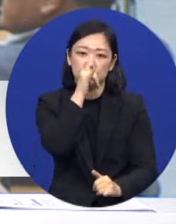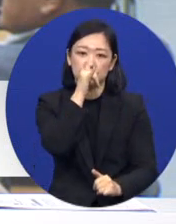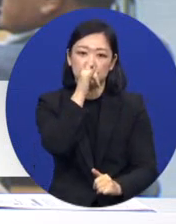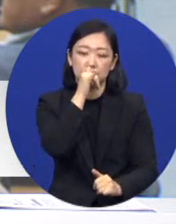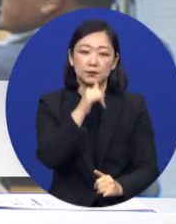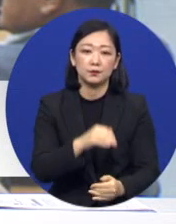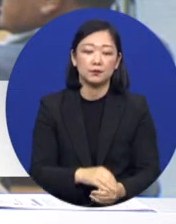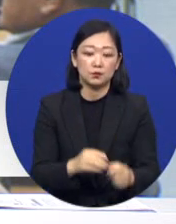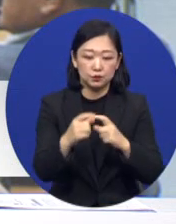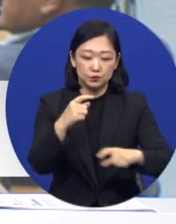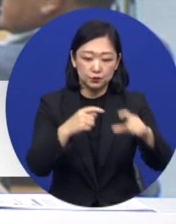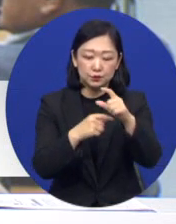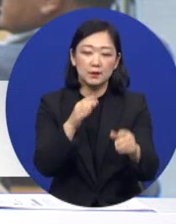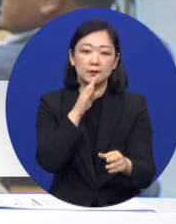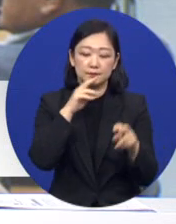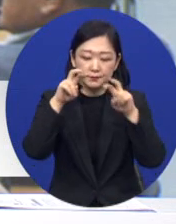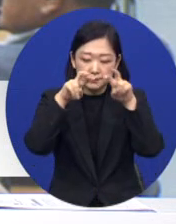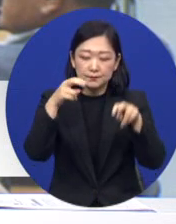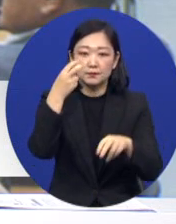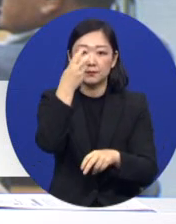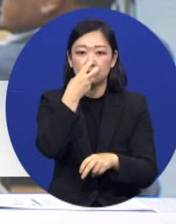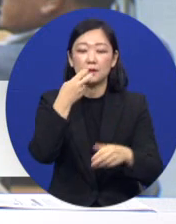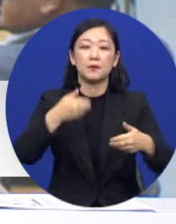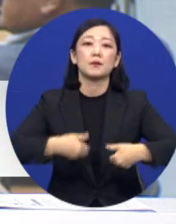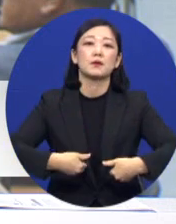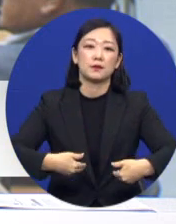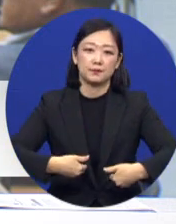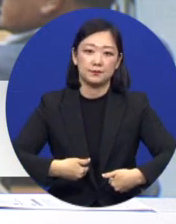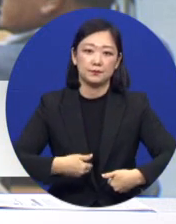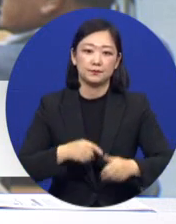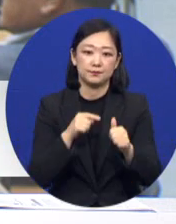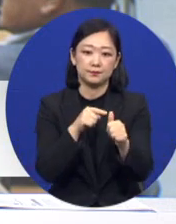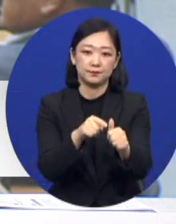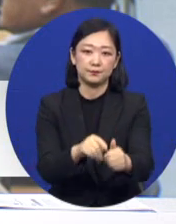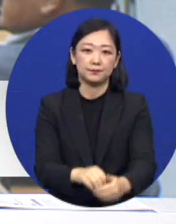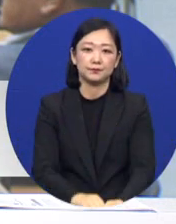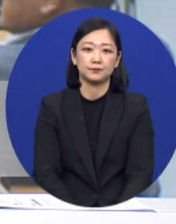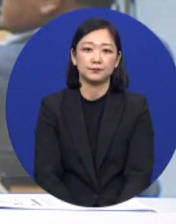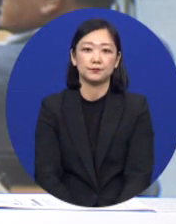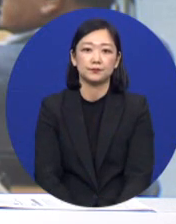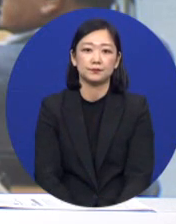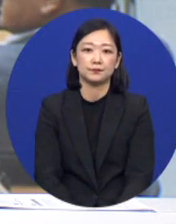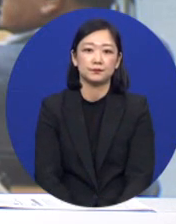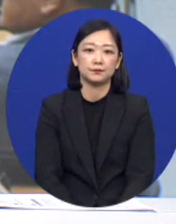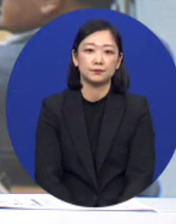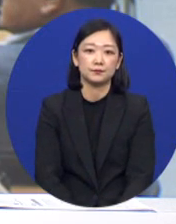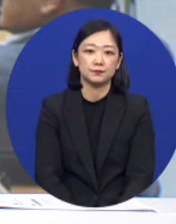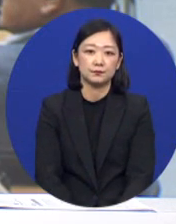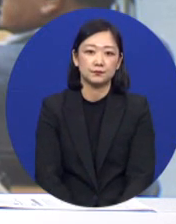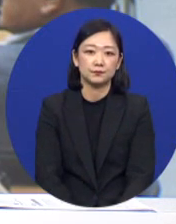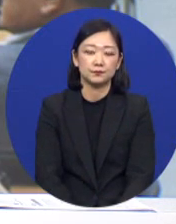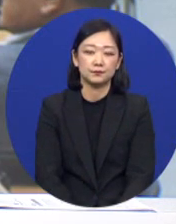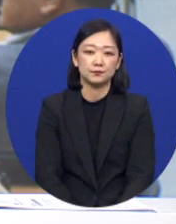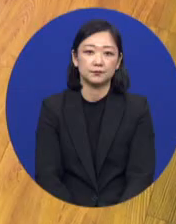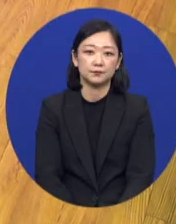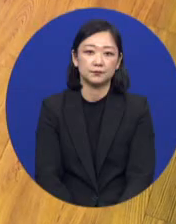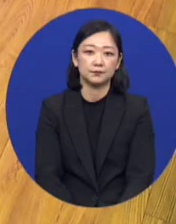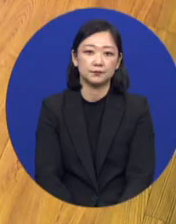않아 추가 진상규명이 필요하다는 지적이 나오고 있습니다. 김찬연 기자입니다.